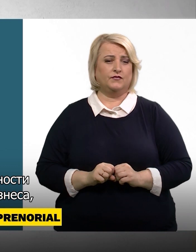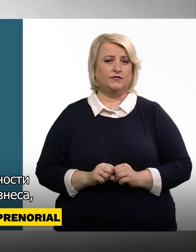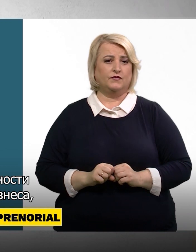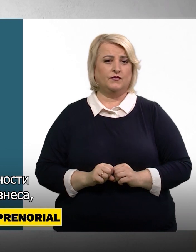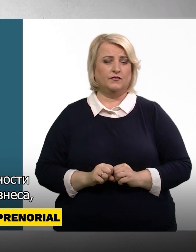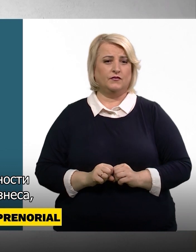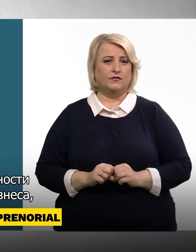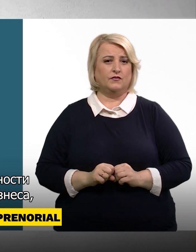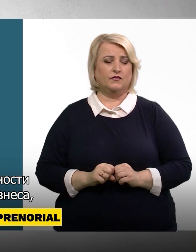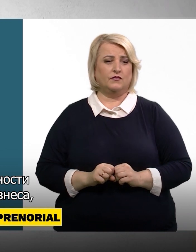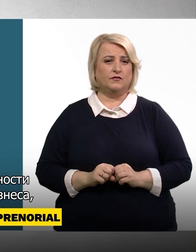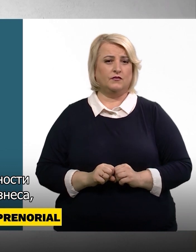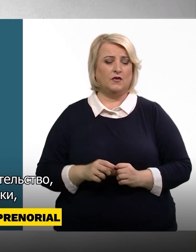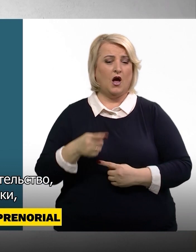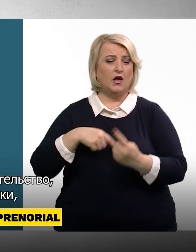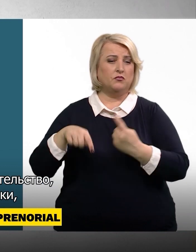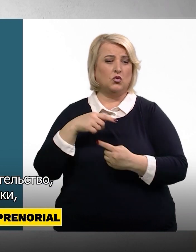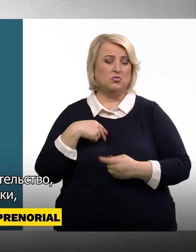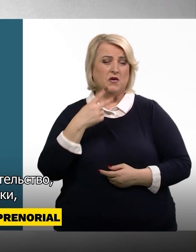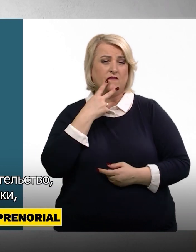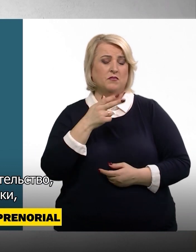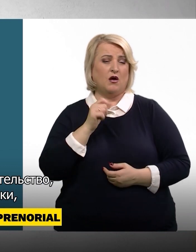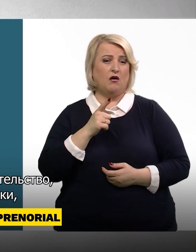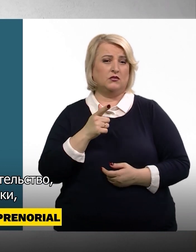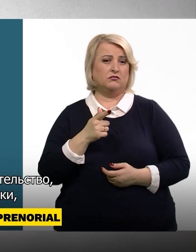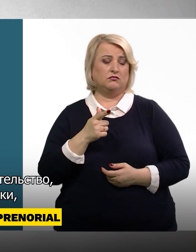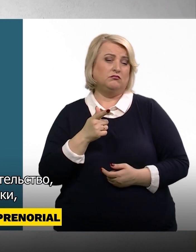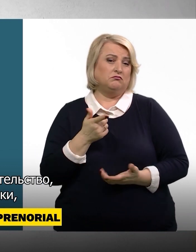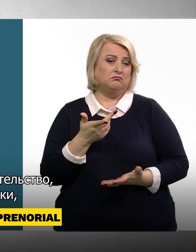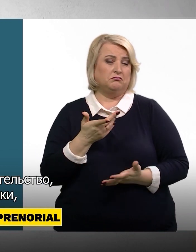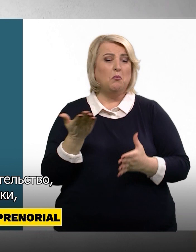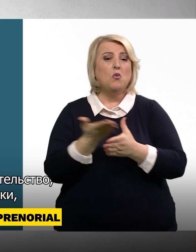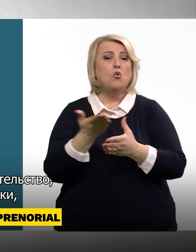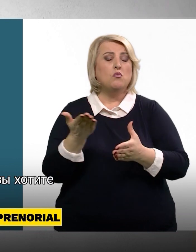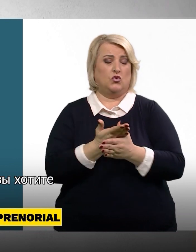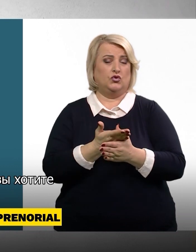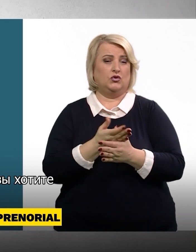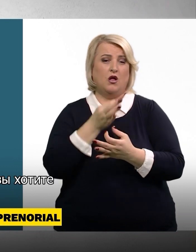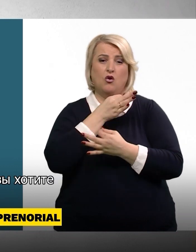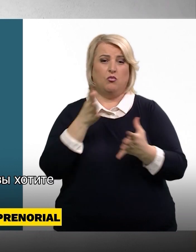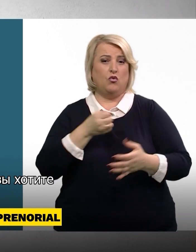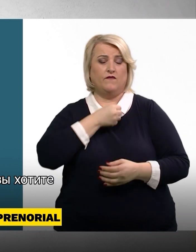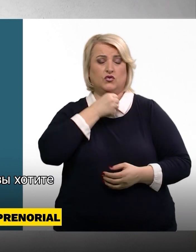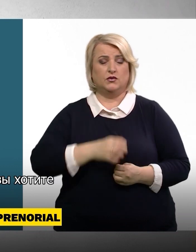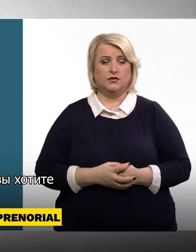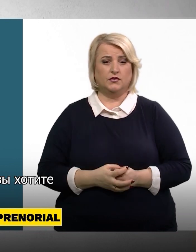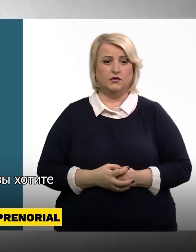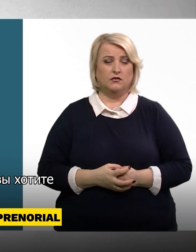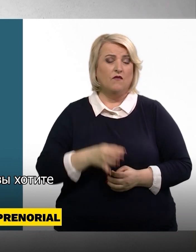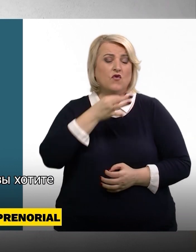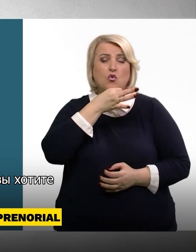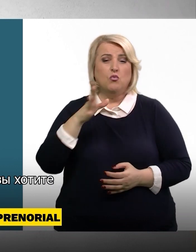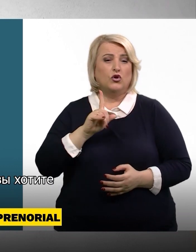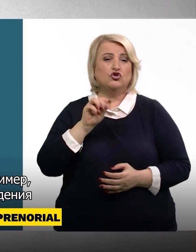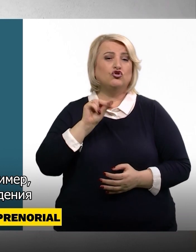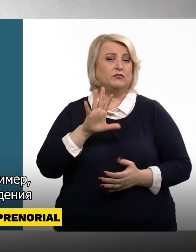oportunități în domeniul agricol. Deci antreprenoriatul noi îl vedem ca și un skill transversal care îi ajută la orice vor să facă mai